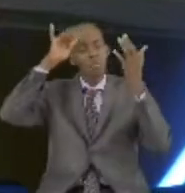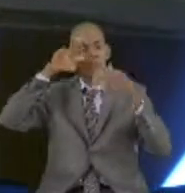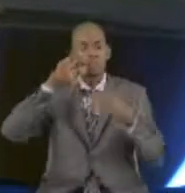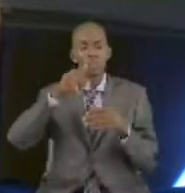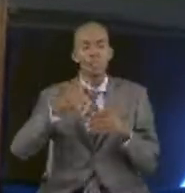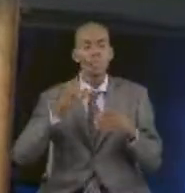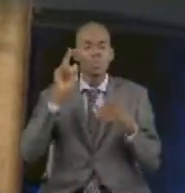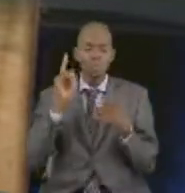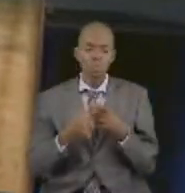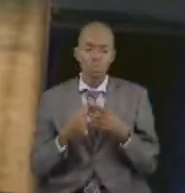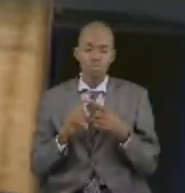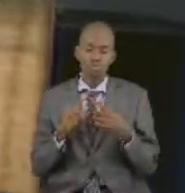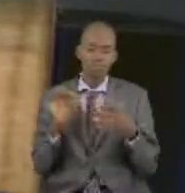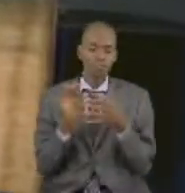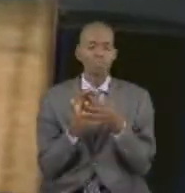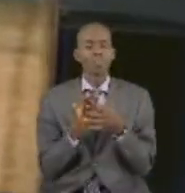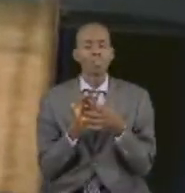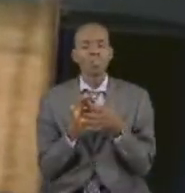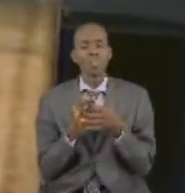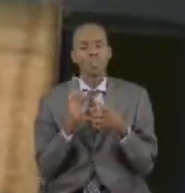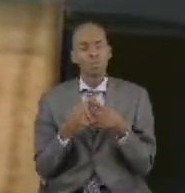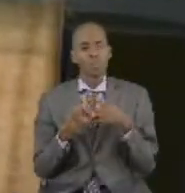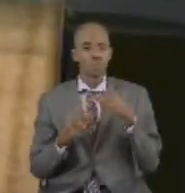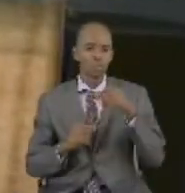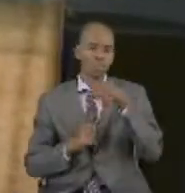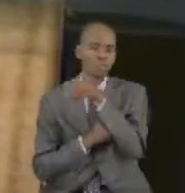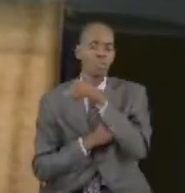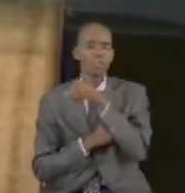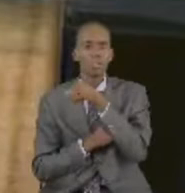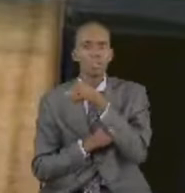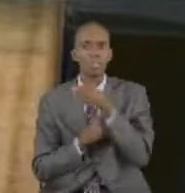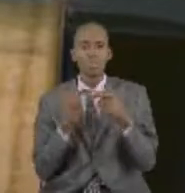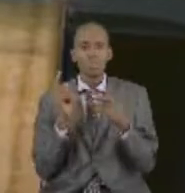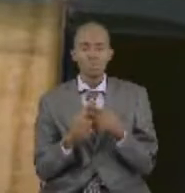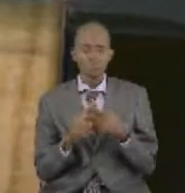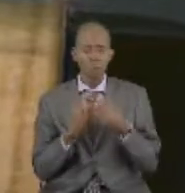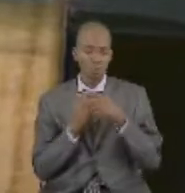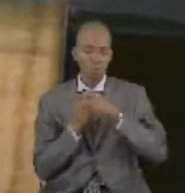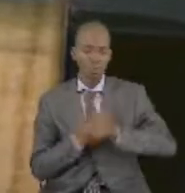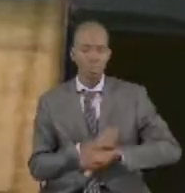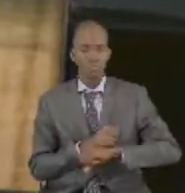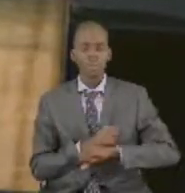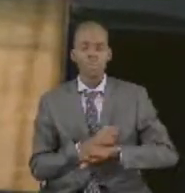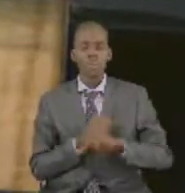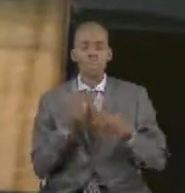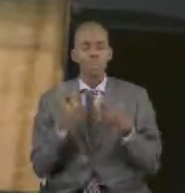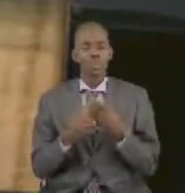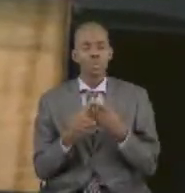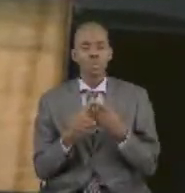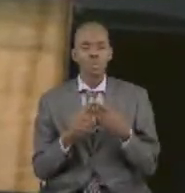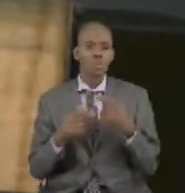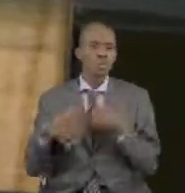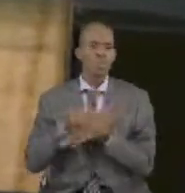à ce que tu collabores de ce cas ce que tu supportes à ce que tu défendes de couvreur